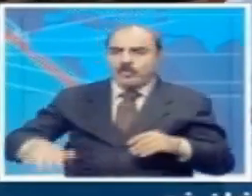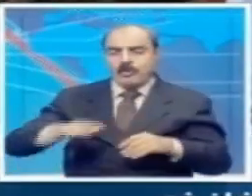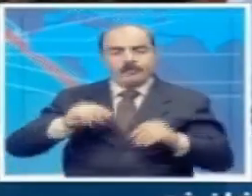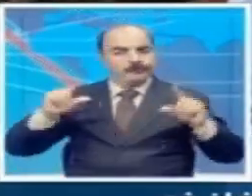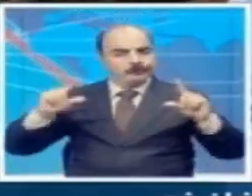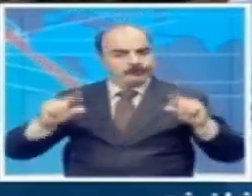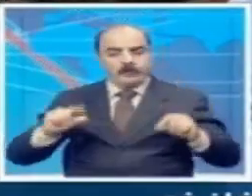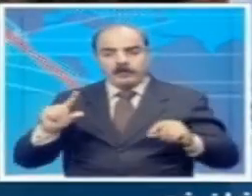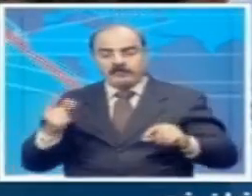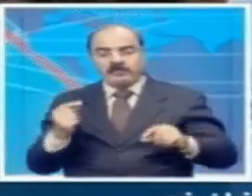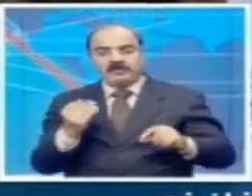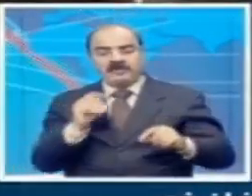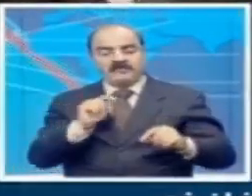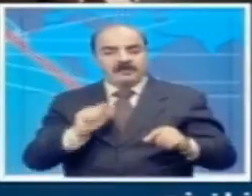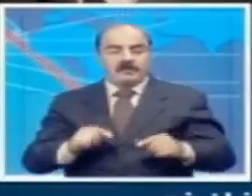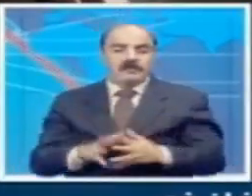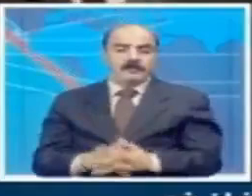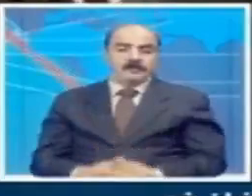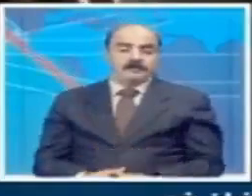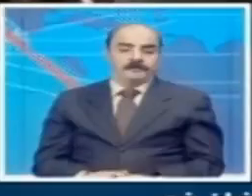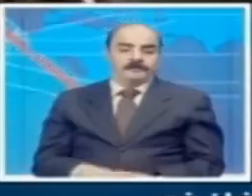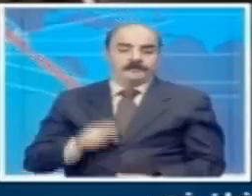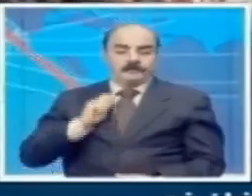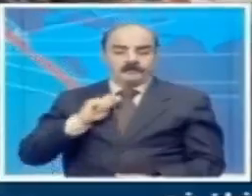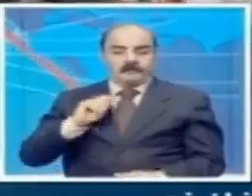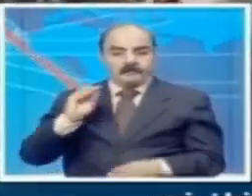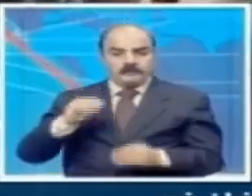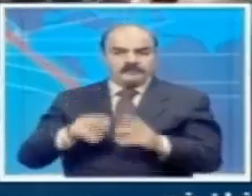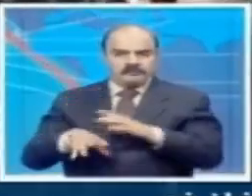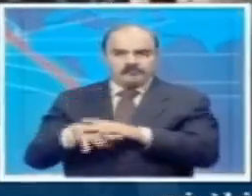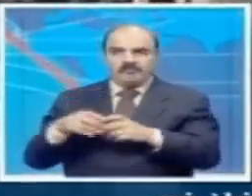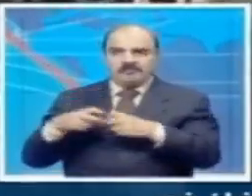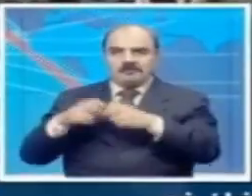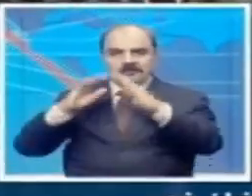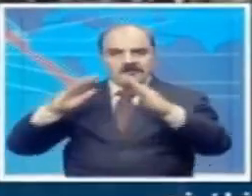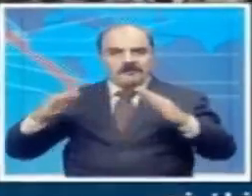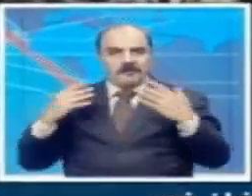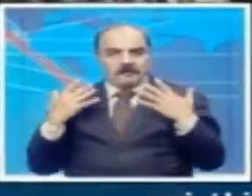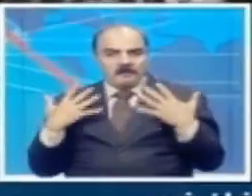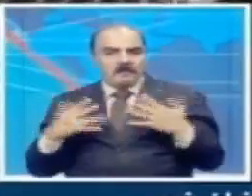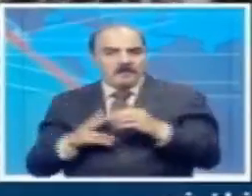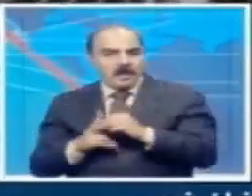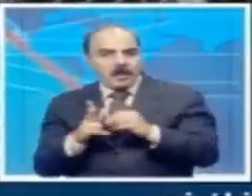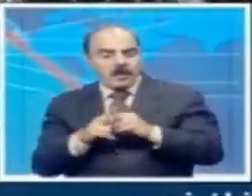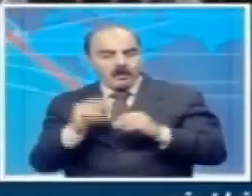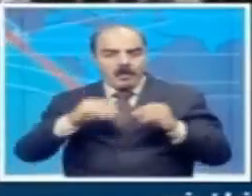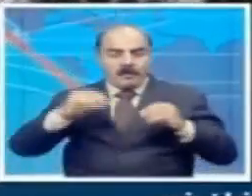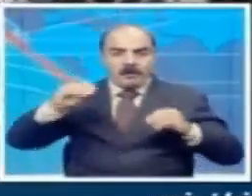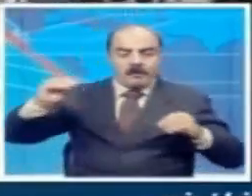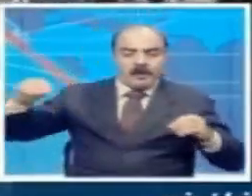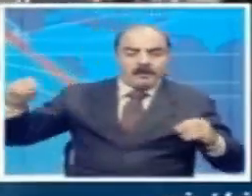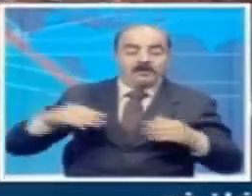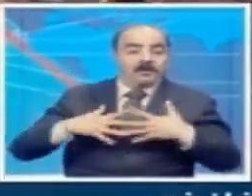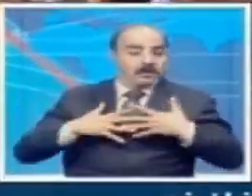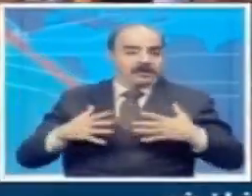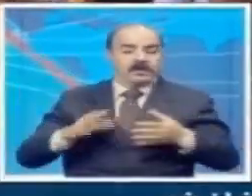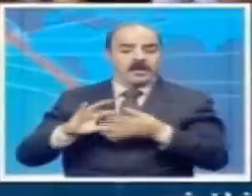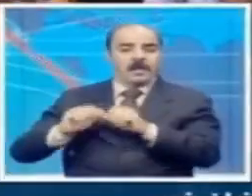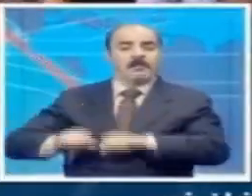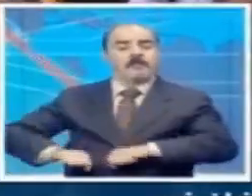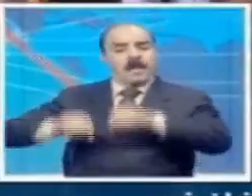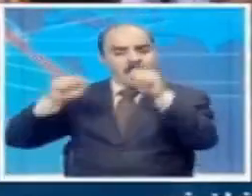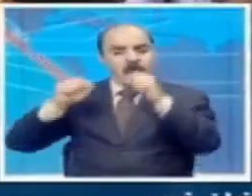من 15% ل 30%. في كل محافظه انشئت معارض سلاس اساسيه اضافه الى الشوادر والمجمعات الاستهلاكيه